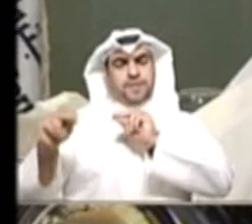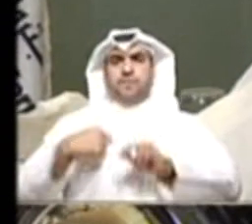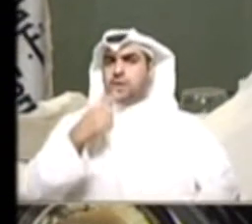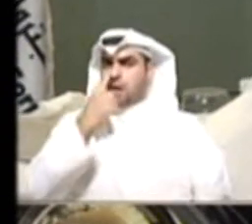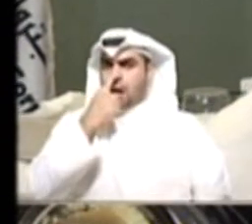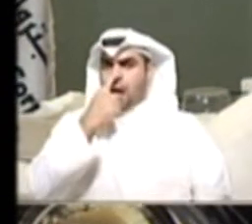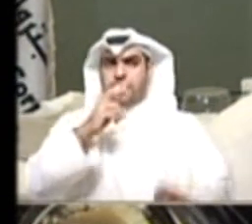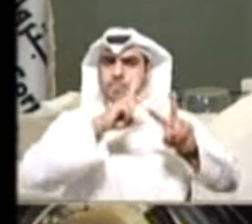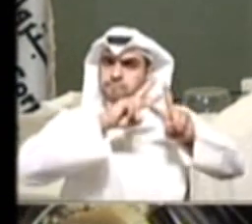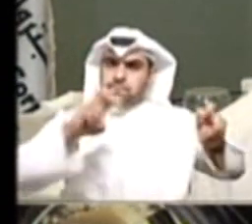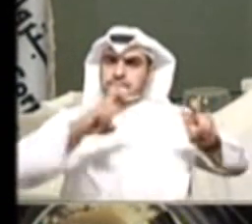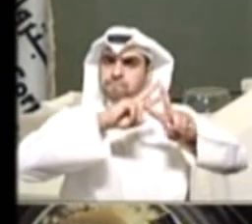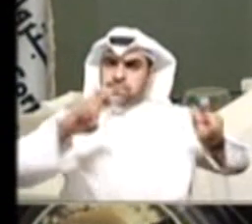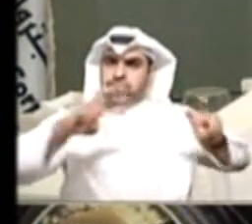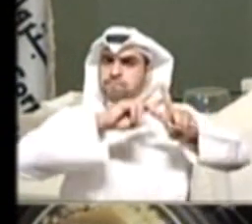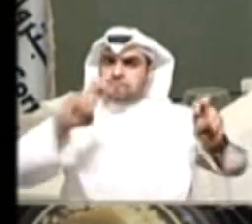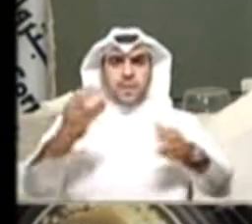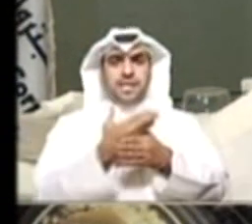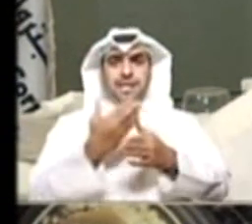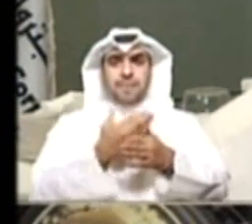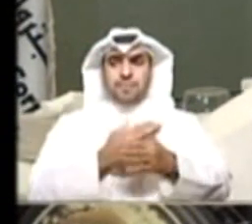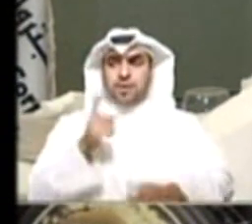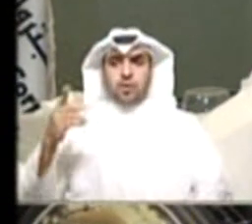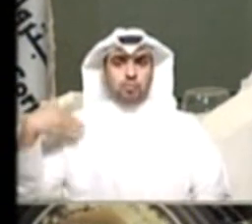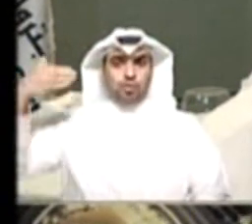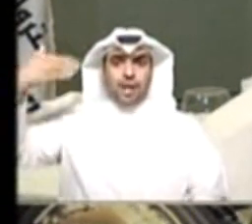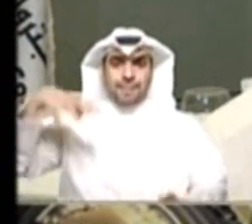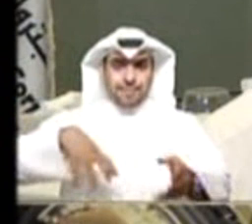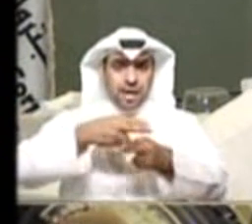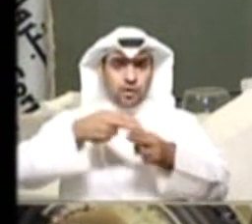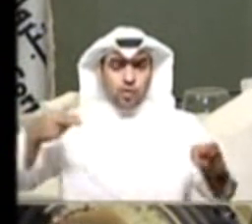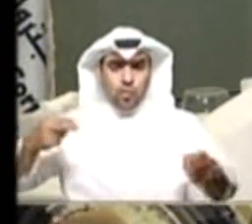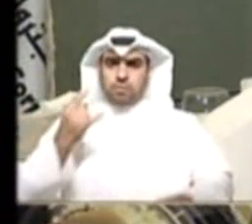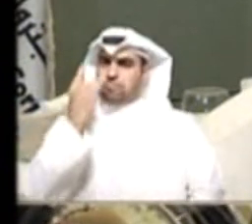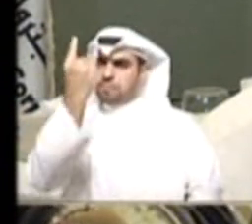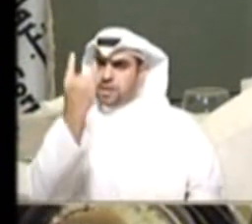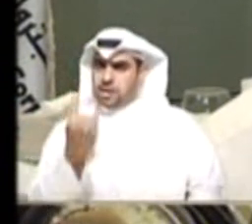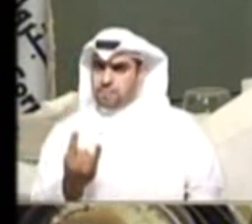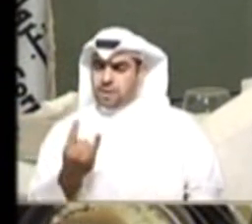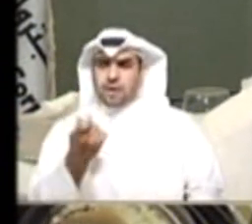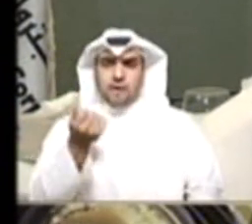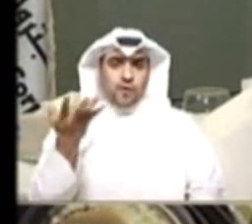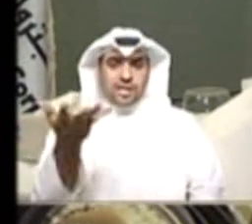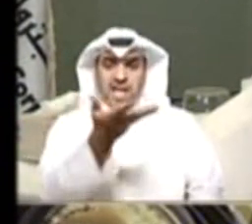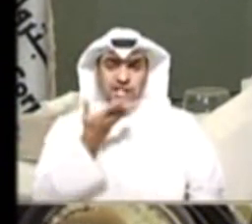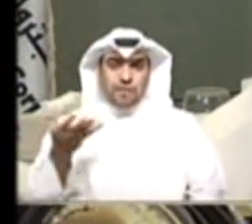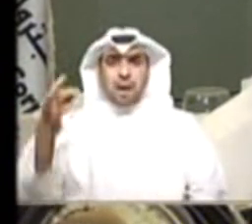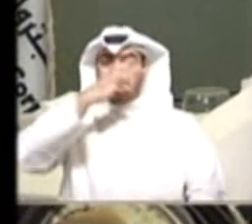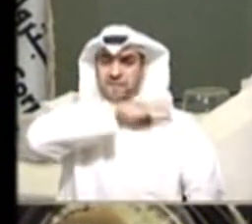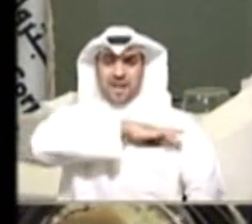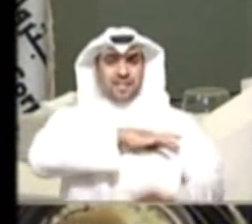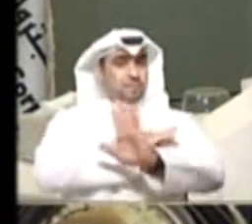الخارج؟ استثماراتنا الخارجية ليست فقط لجني الأرباح، بل هي